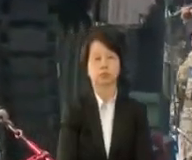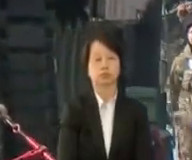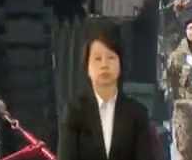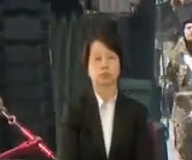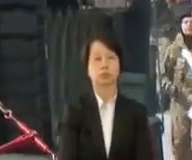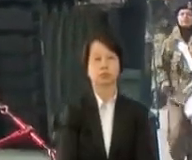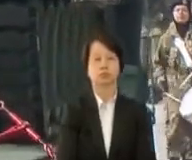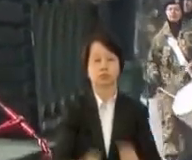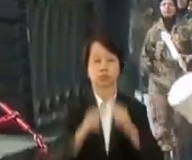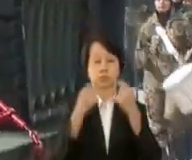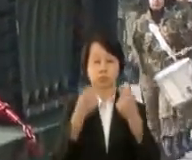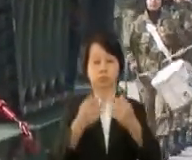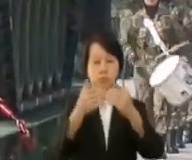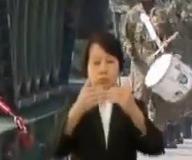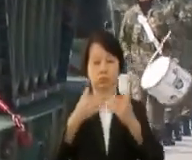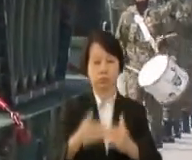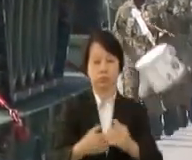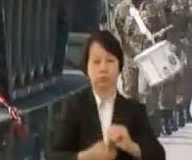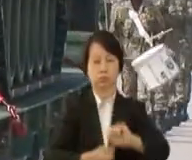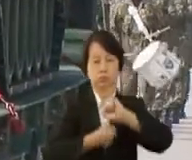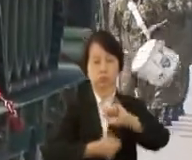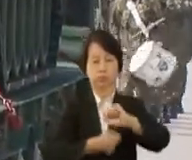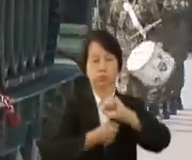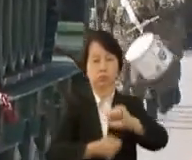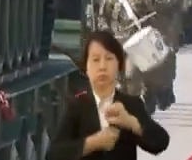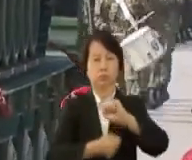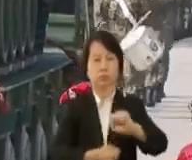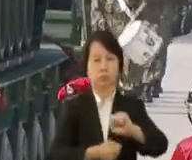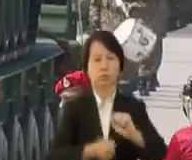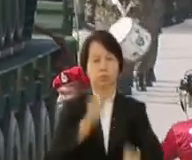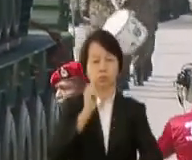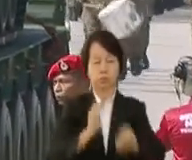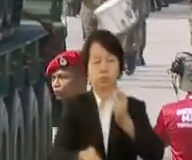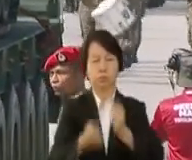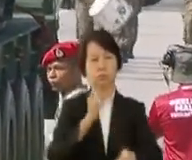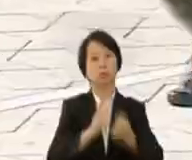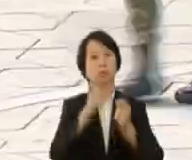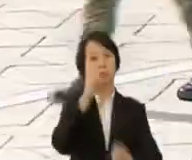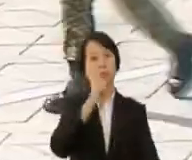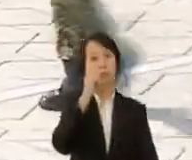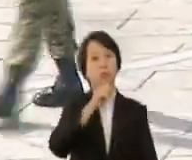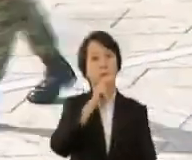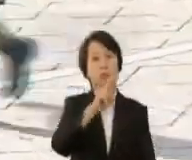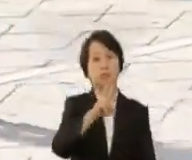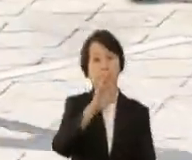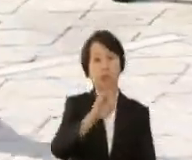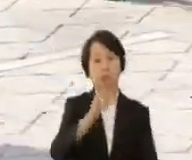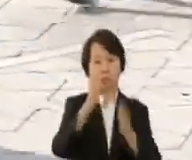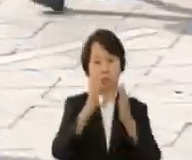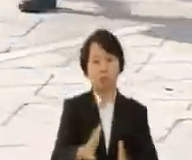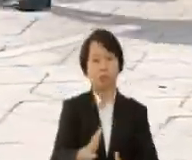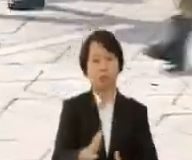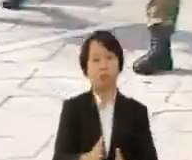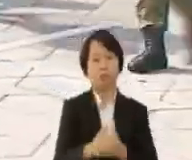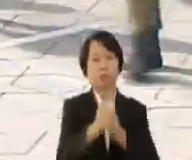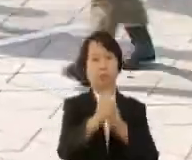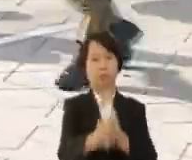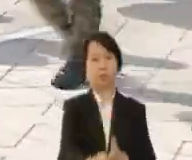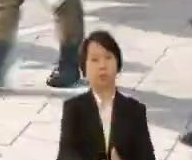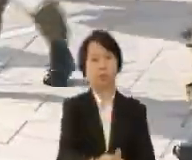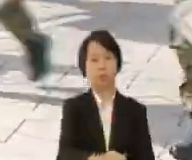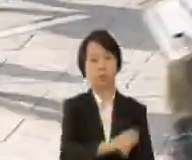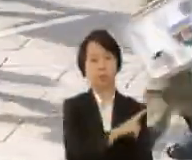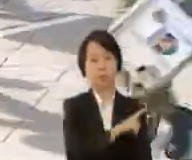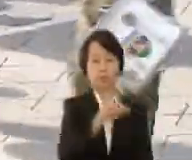Mendahului kontingen seterusnya ialah Pancaragam Wanita seramai 29 anggota diketuai